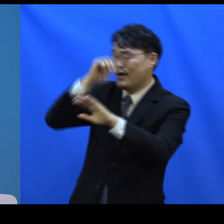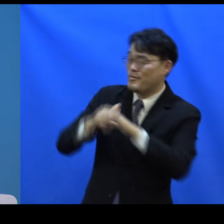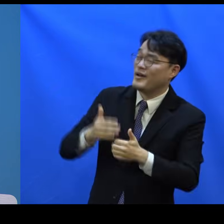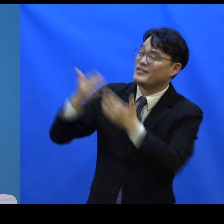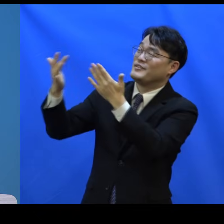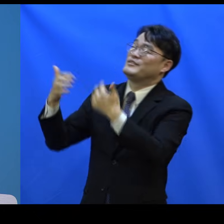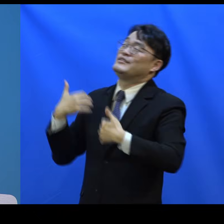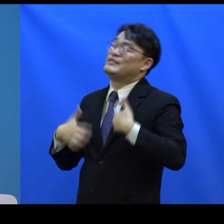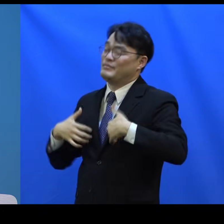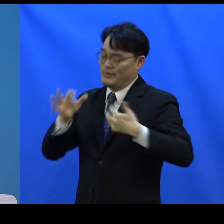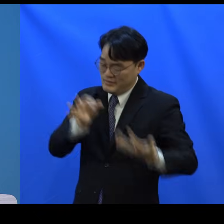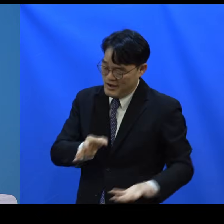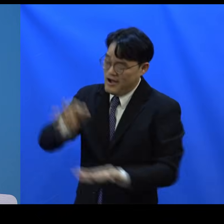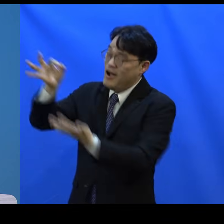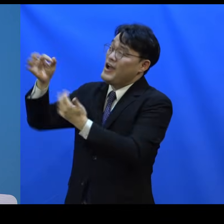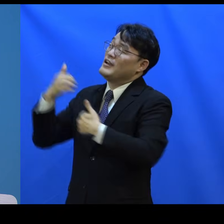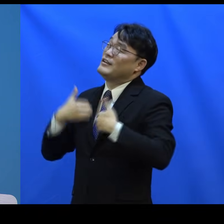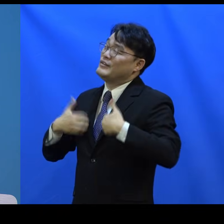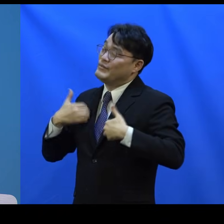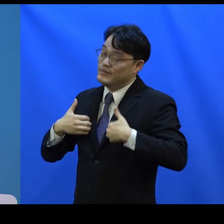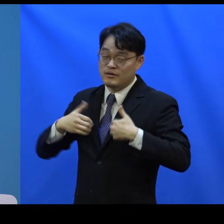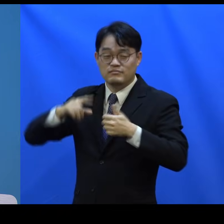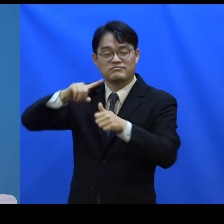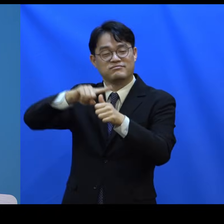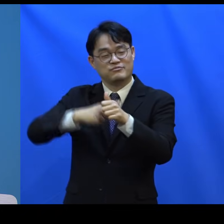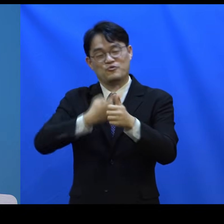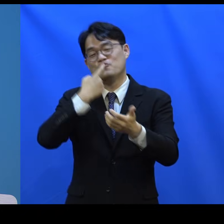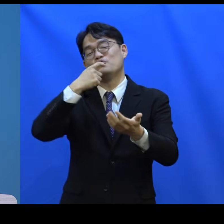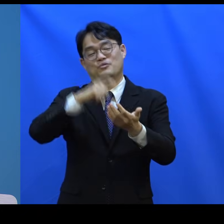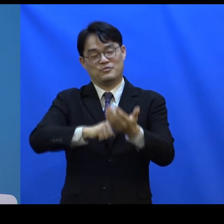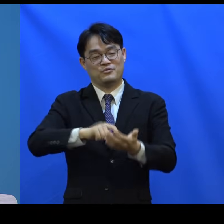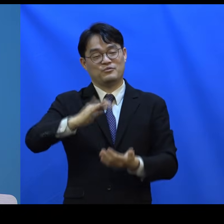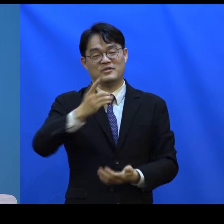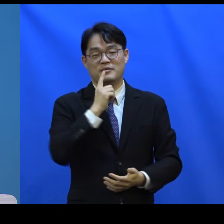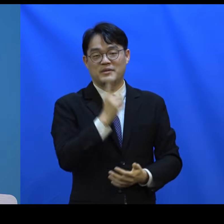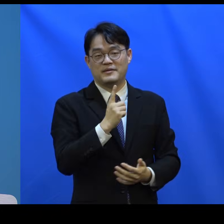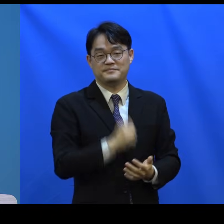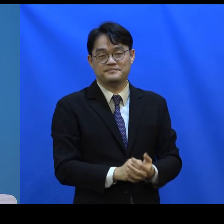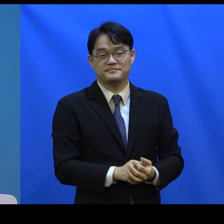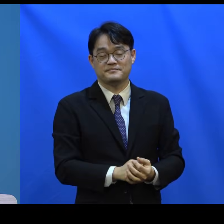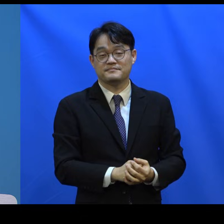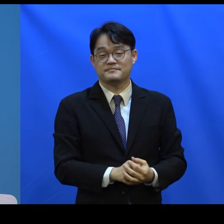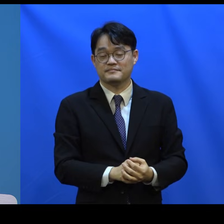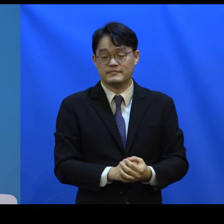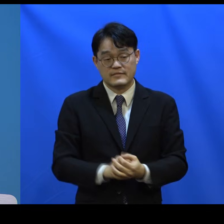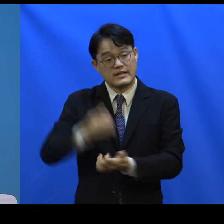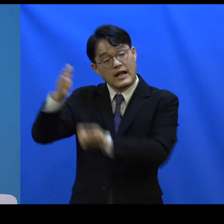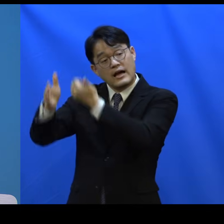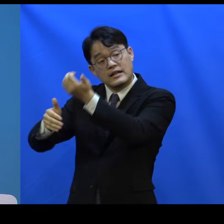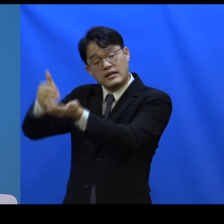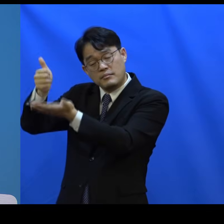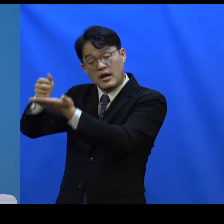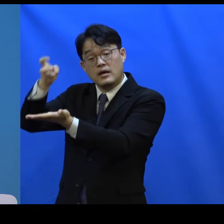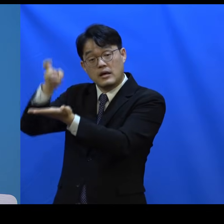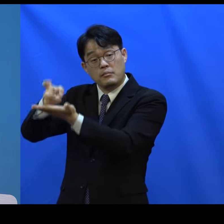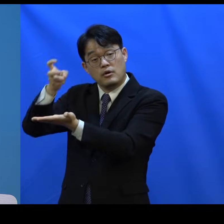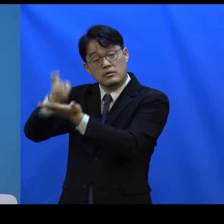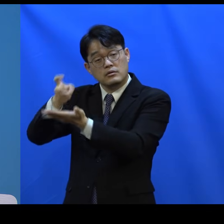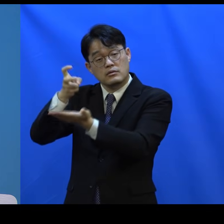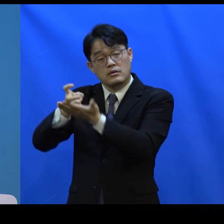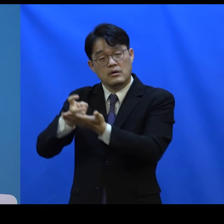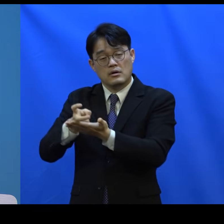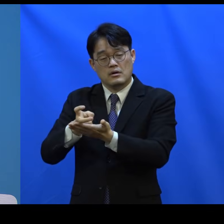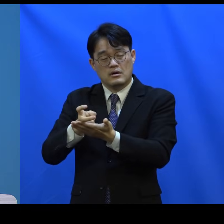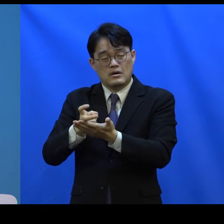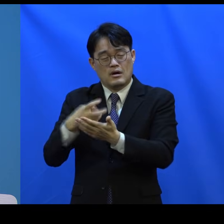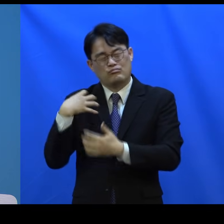하나님을 사랑하는 것은 이것이니 우리가 그의 계명들을 지키는 것이라. 그의 계명들은 무거운 것이 아니로다. 이런